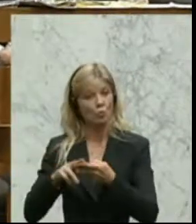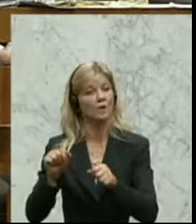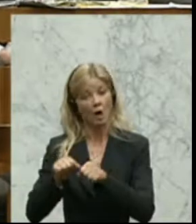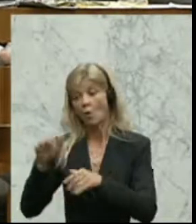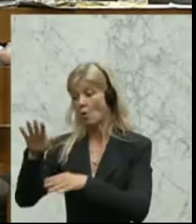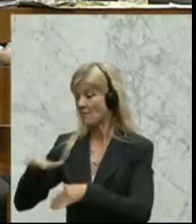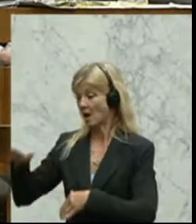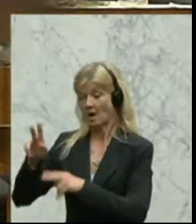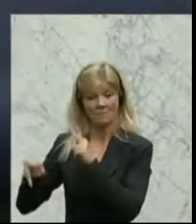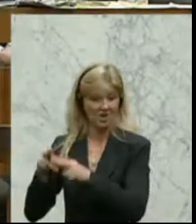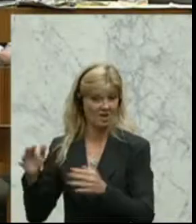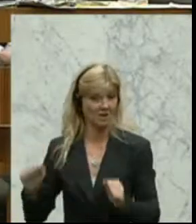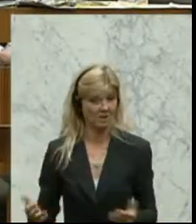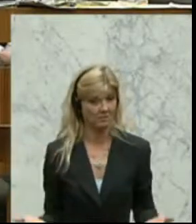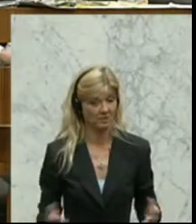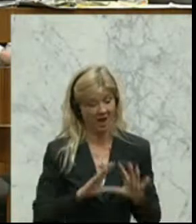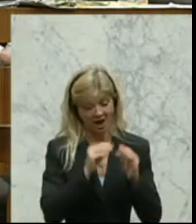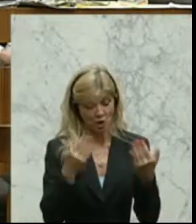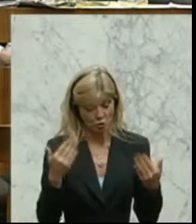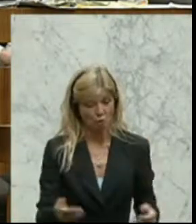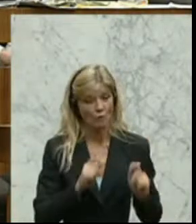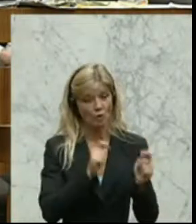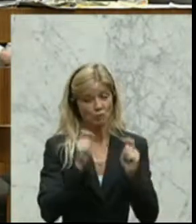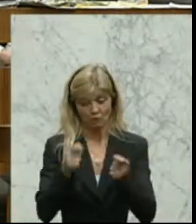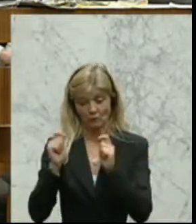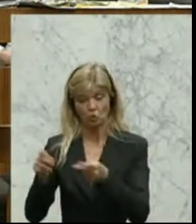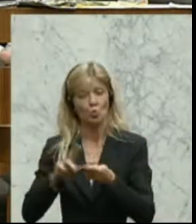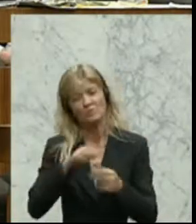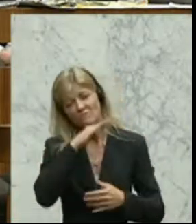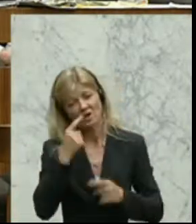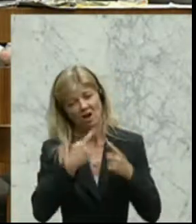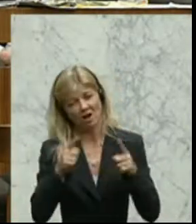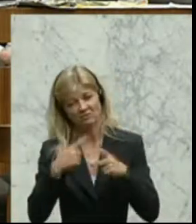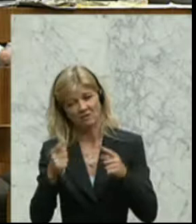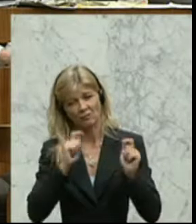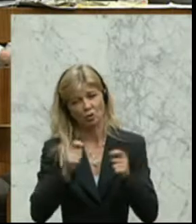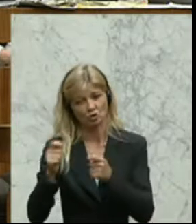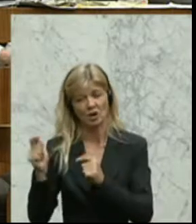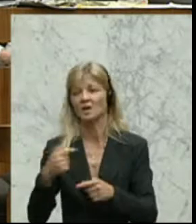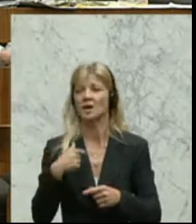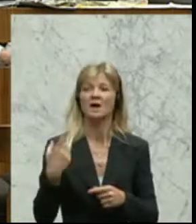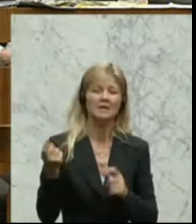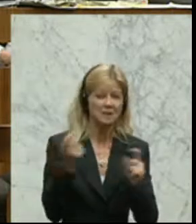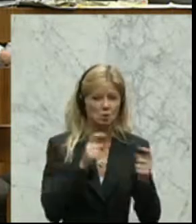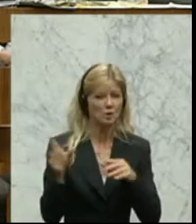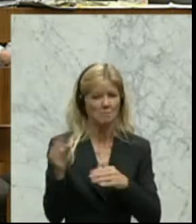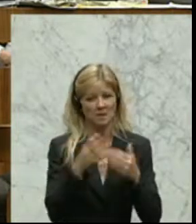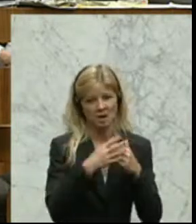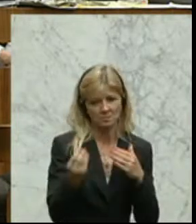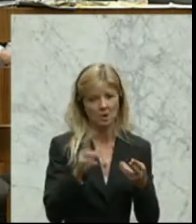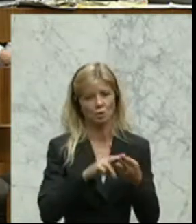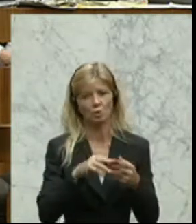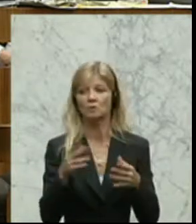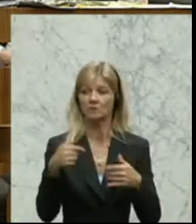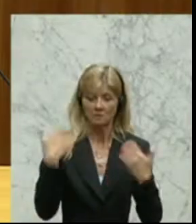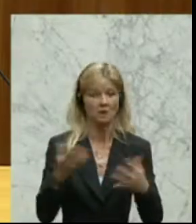unseren Experten diskutiert, mit uns verhandelt und wir können dann sagen, wollen wir unser Steuersystem in Zukunft aussehen